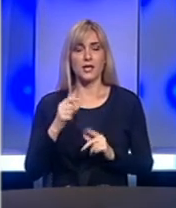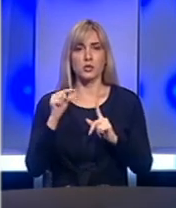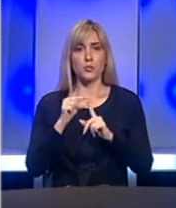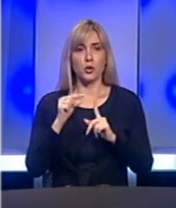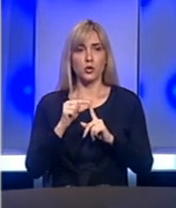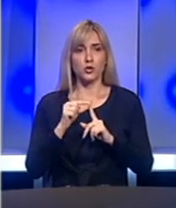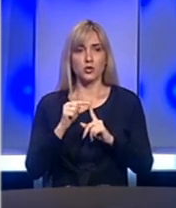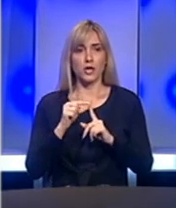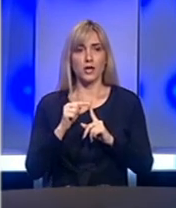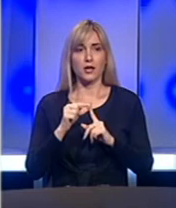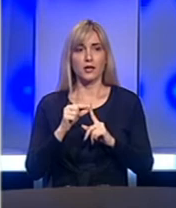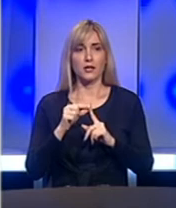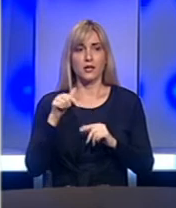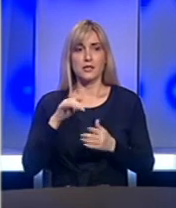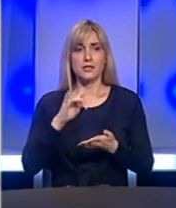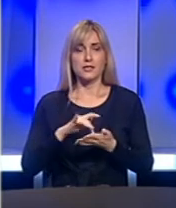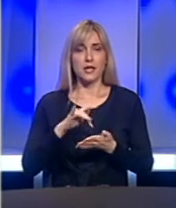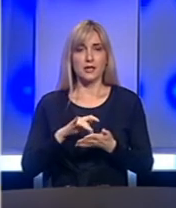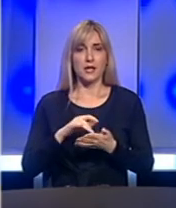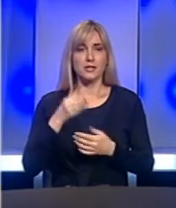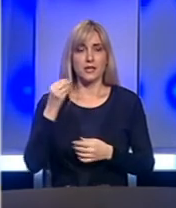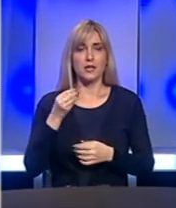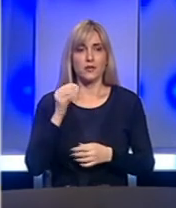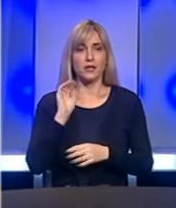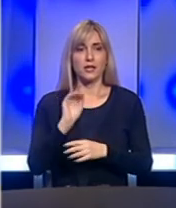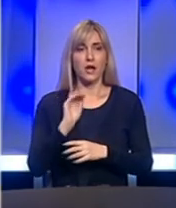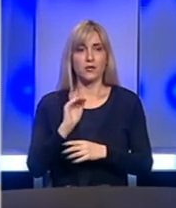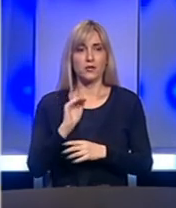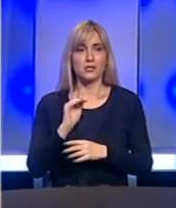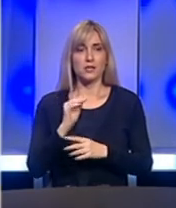Potočara, iz Memorijalnog centra za regionalni dnevnik javio se Džemre Tuzlić.